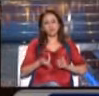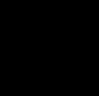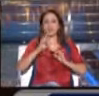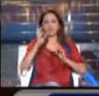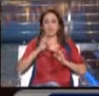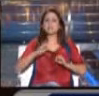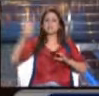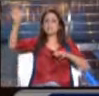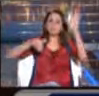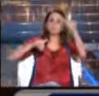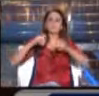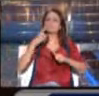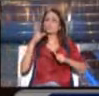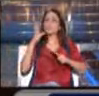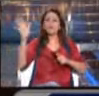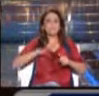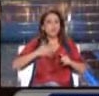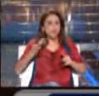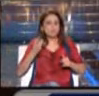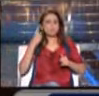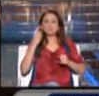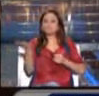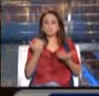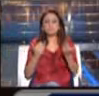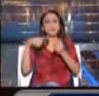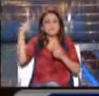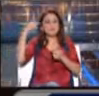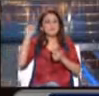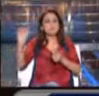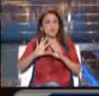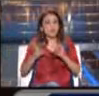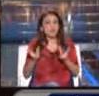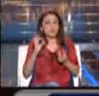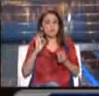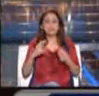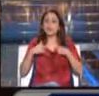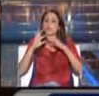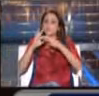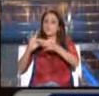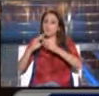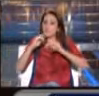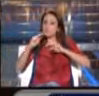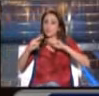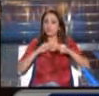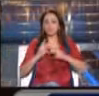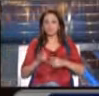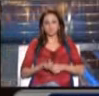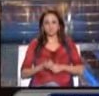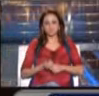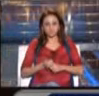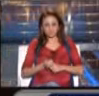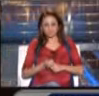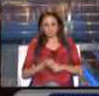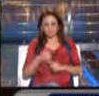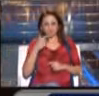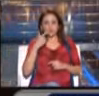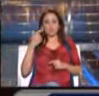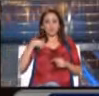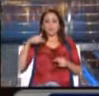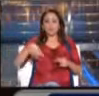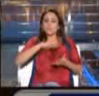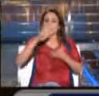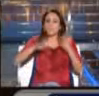لغايه. وفي ابعاد ثانيه كتير طبعا انا عارفها بالنسبه للامن, والامن عليه ضغوط كبيره جدا, فانت بتضغط عليه بظل الظروف